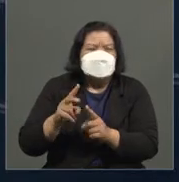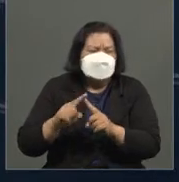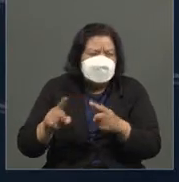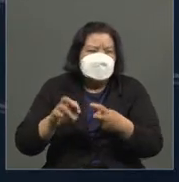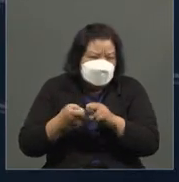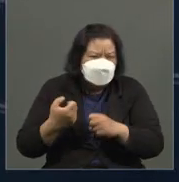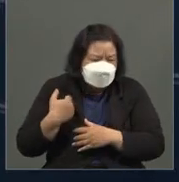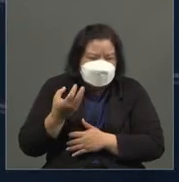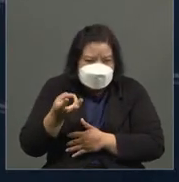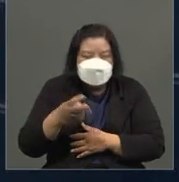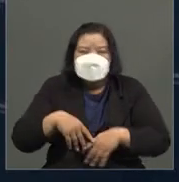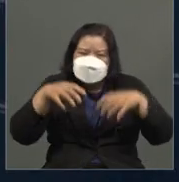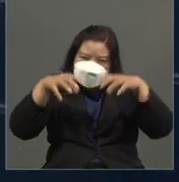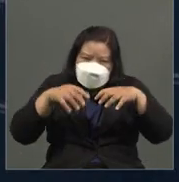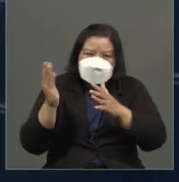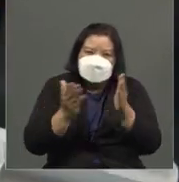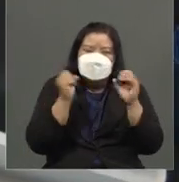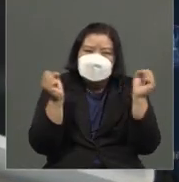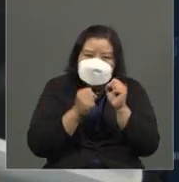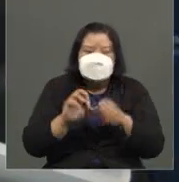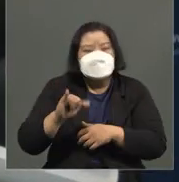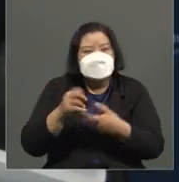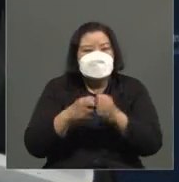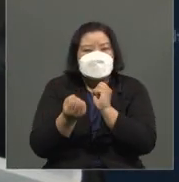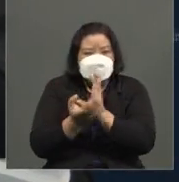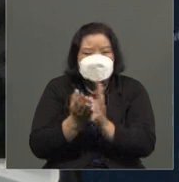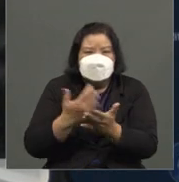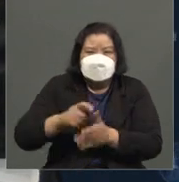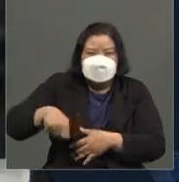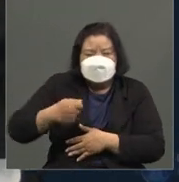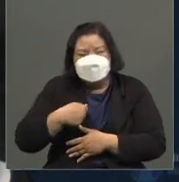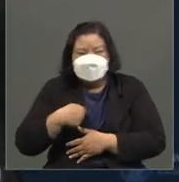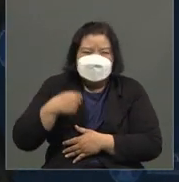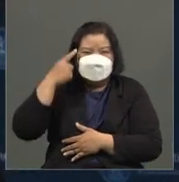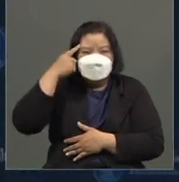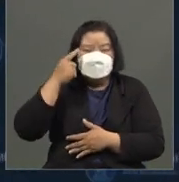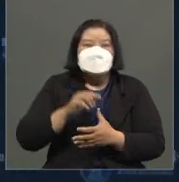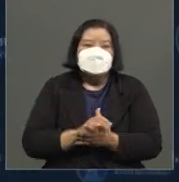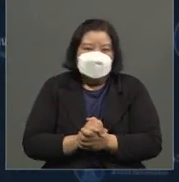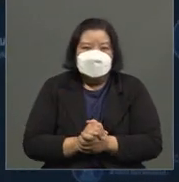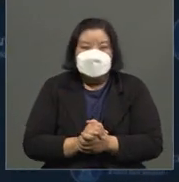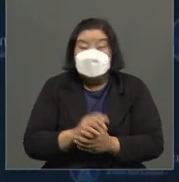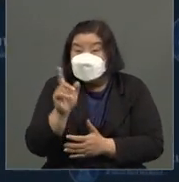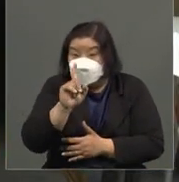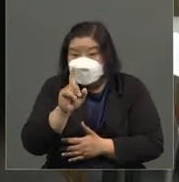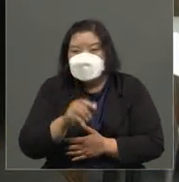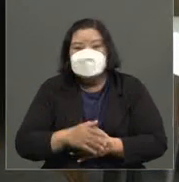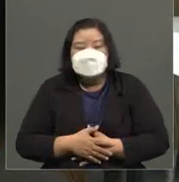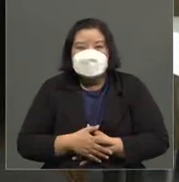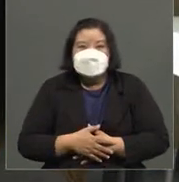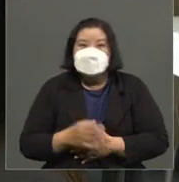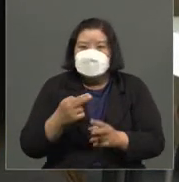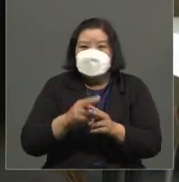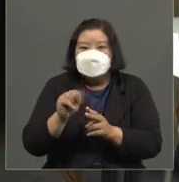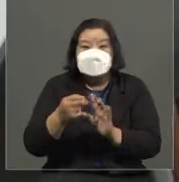แล้งแล้วก็การเปลี่ยนแปลงสภาพอากาศอาจจะเป็นปัจจัยเสี่ยงในเรื่องนี้ด้วยเหมือนกันครับโอหลายคนอยู่ทางภาคเหนืออย่างลุงนุพาวิ่ง